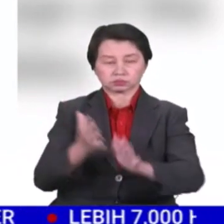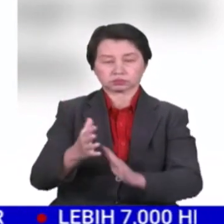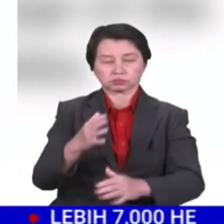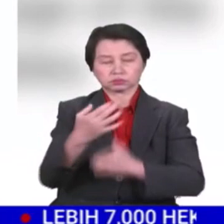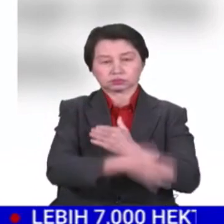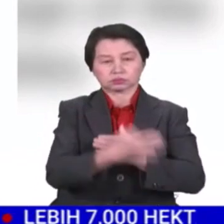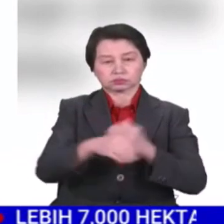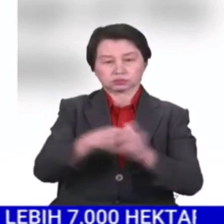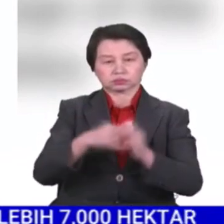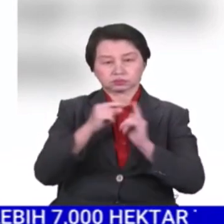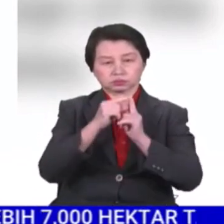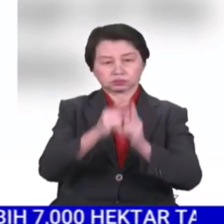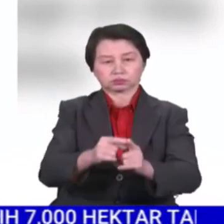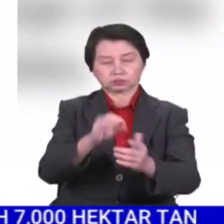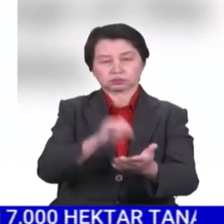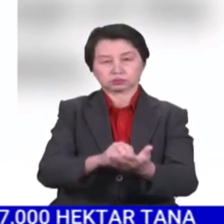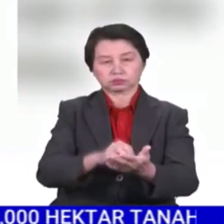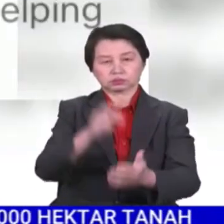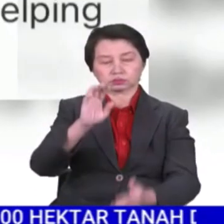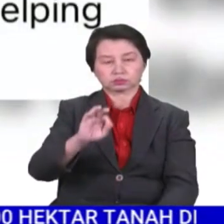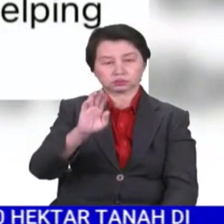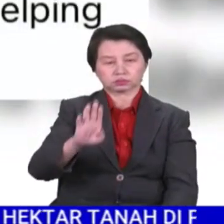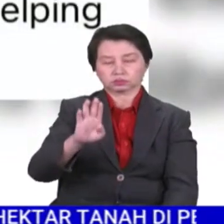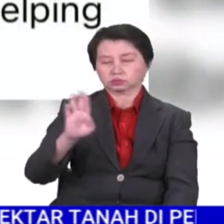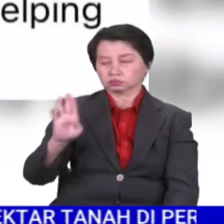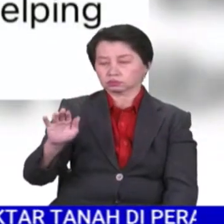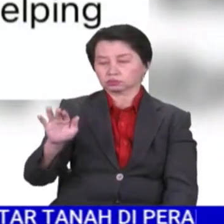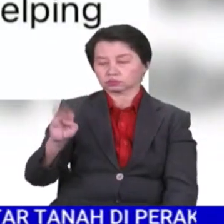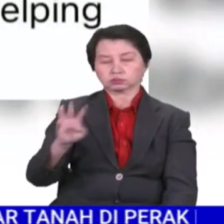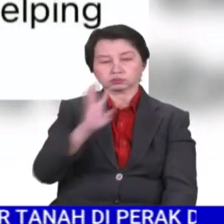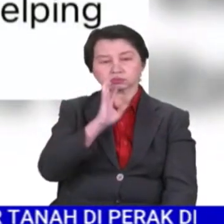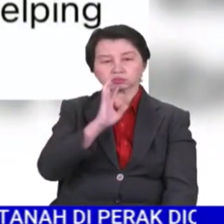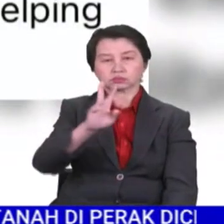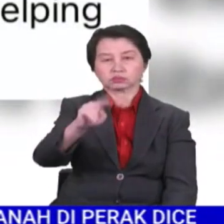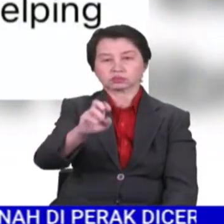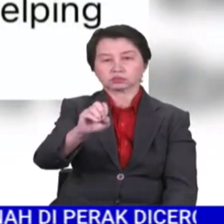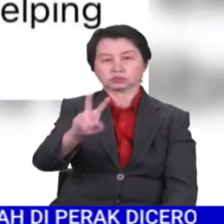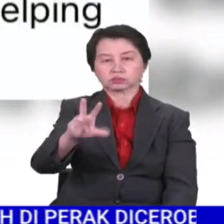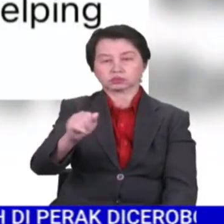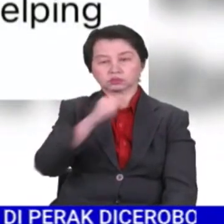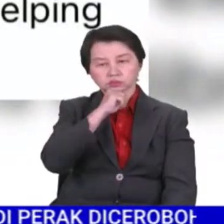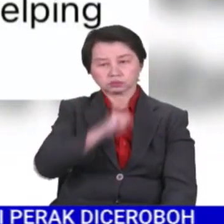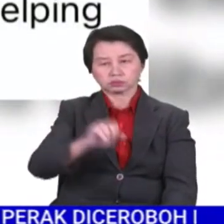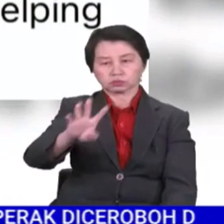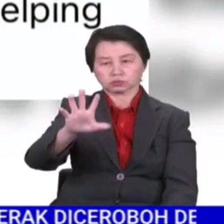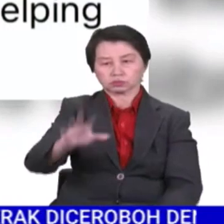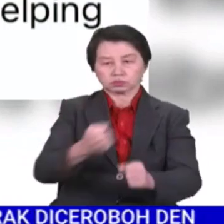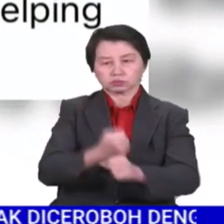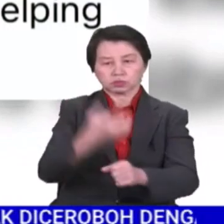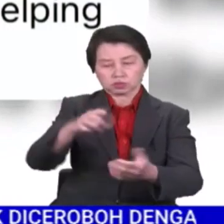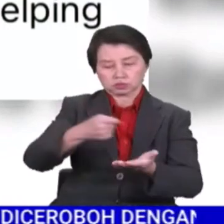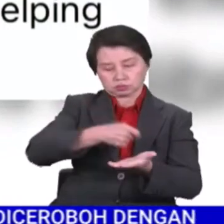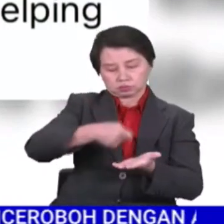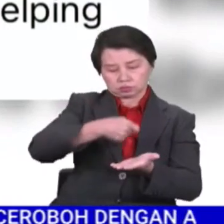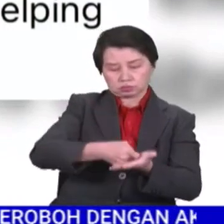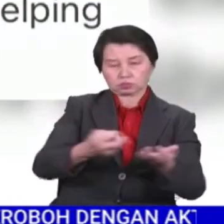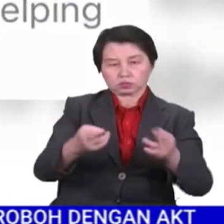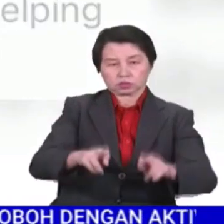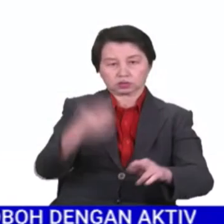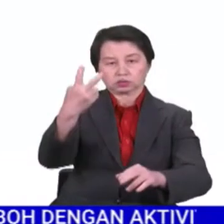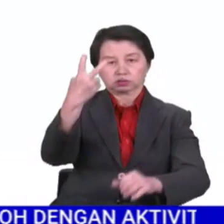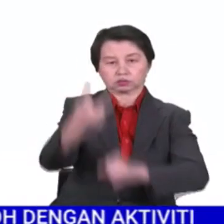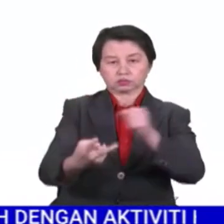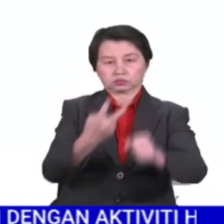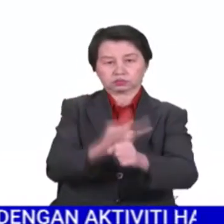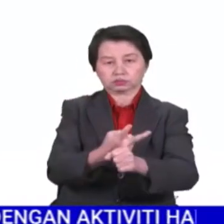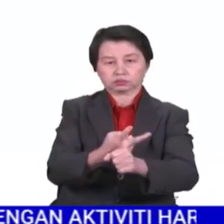dalam satu kenyataan di lawan Facebook BM menyatakan Nova 45 tahun telah menandakan dikontrak selama dua